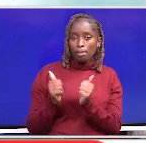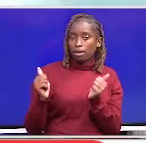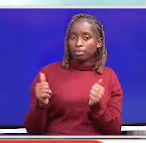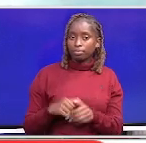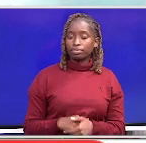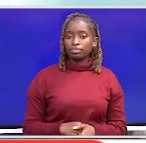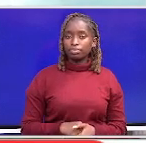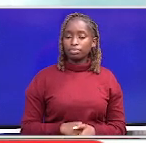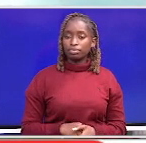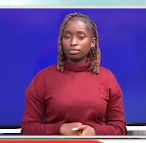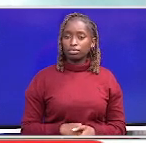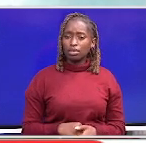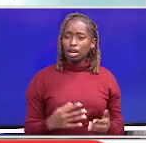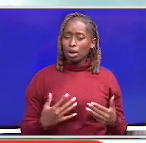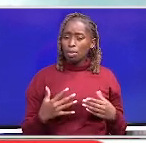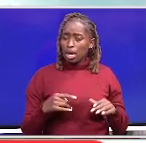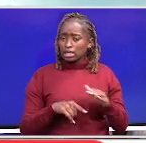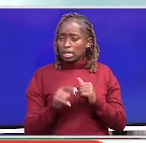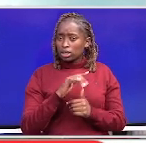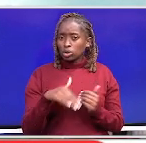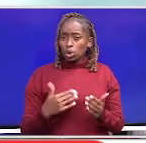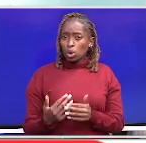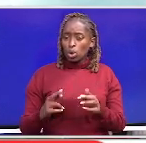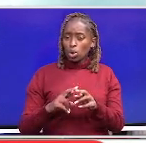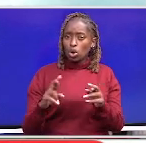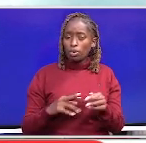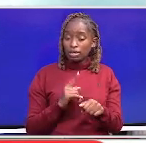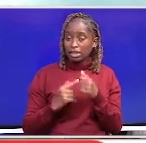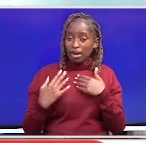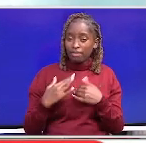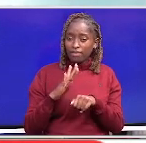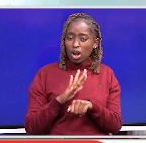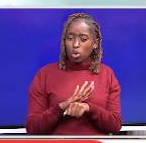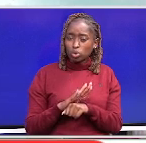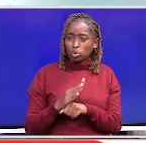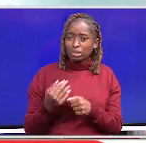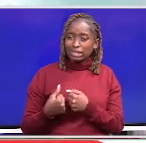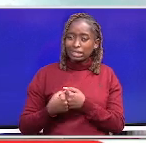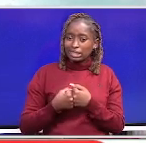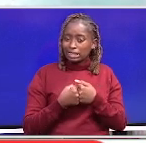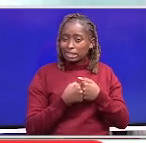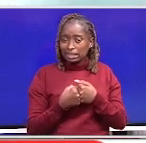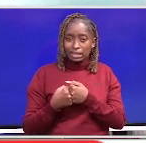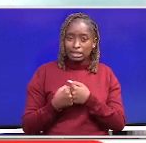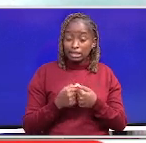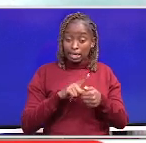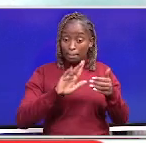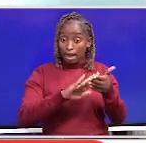Daudi alienda katika chumba cha maombi wakati utawala wake ulikuwa na msukosuko. Ukifika pale State